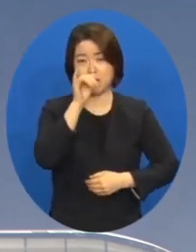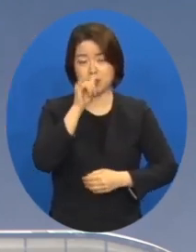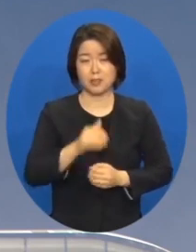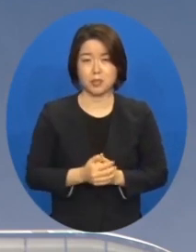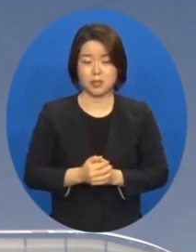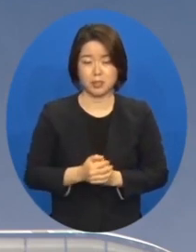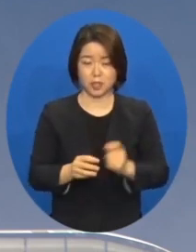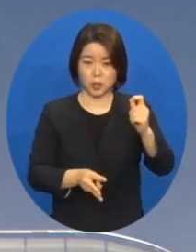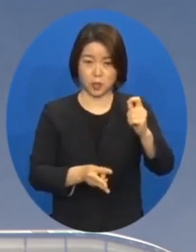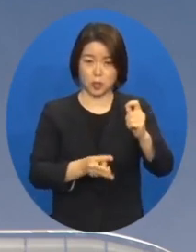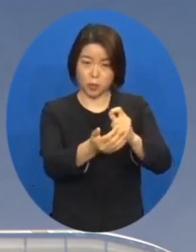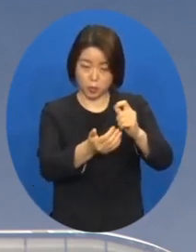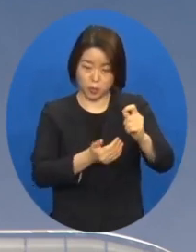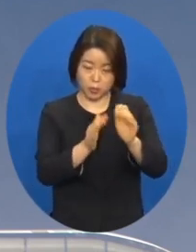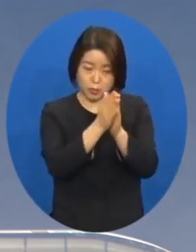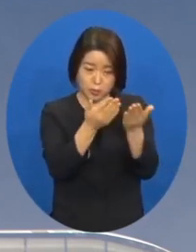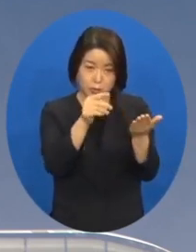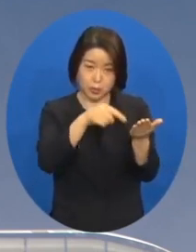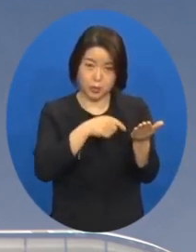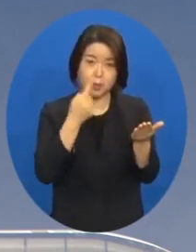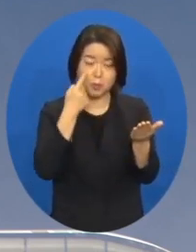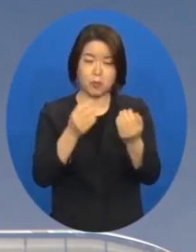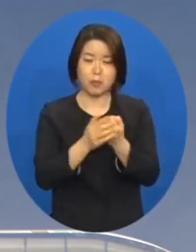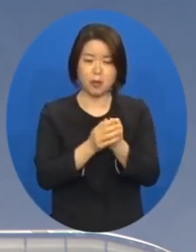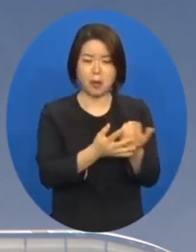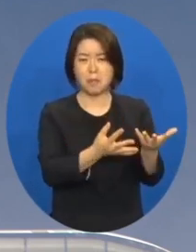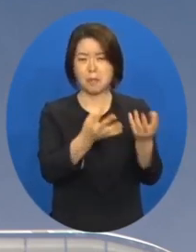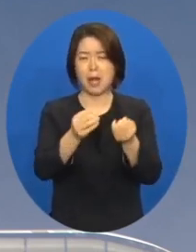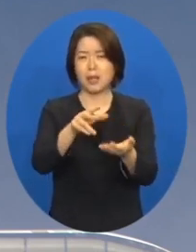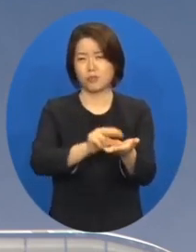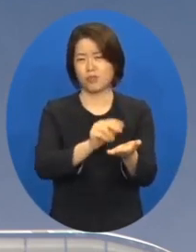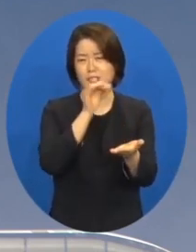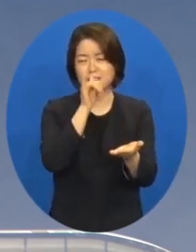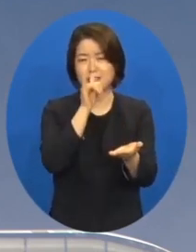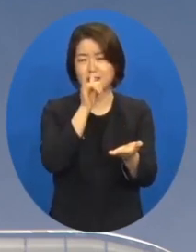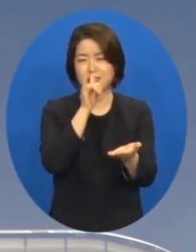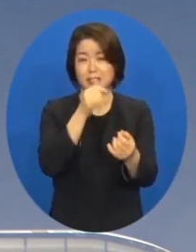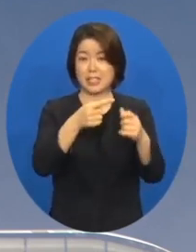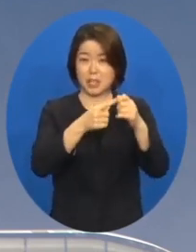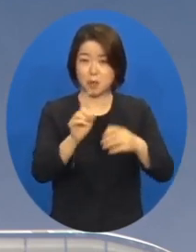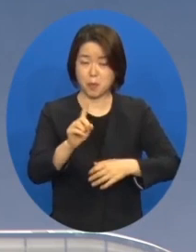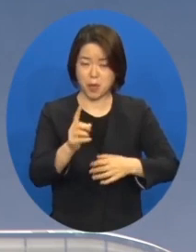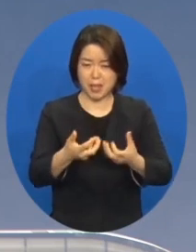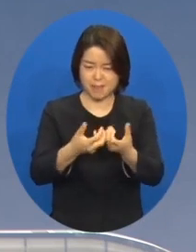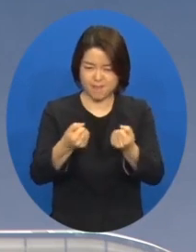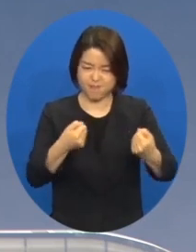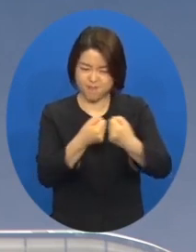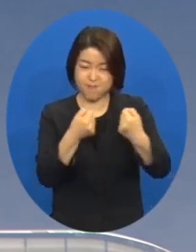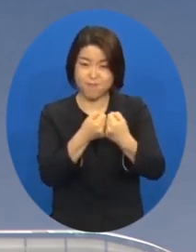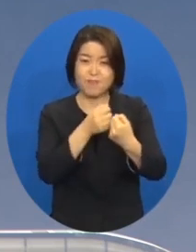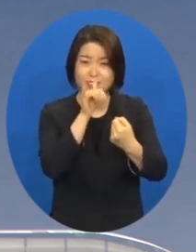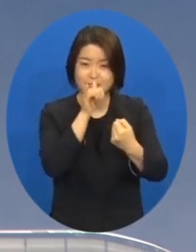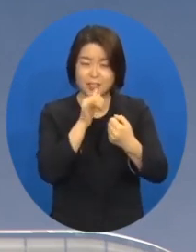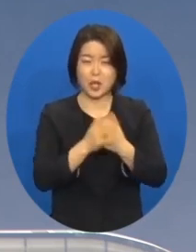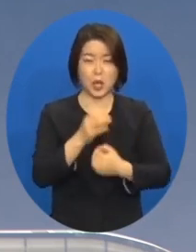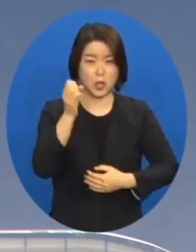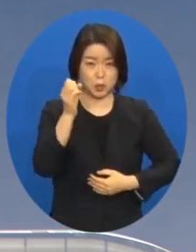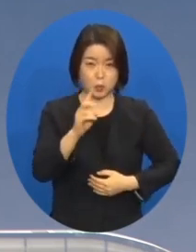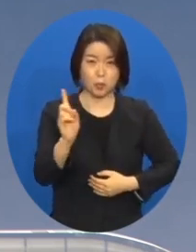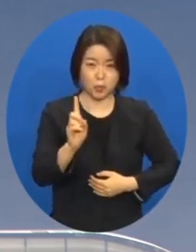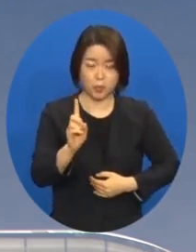전서를 읽어보면 고린도 교회에 많은 문제가 있습니다. 첫 번째는 분쟁이 있었습니다. 또